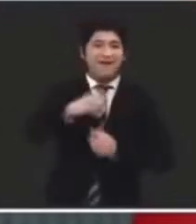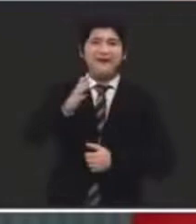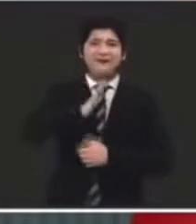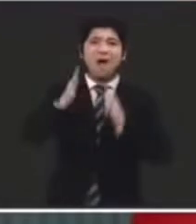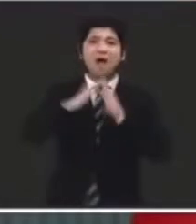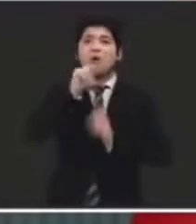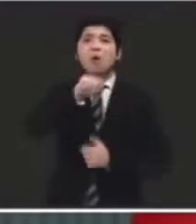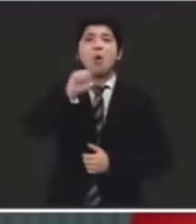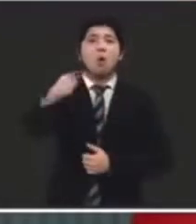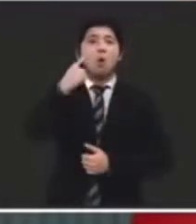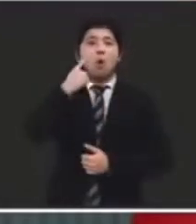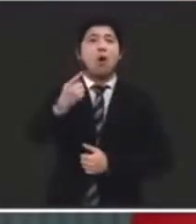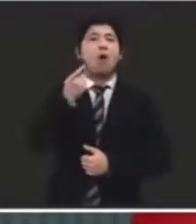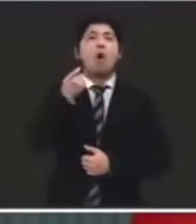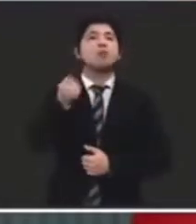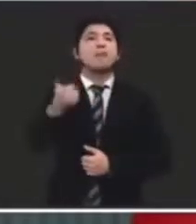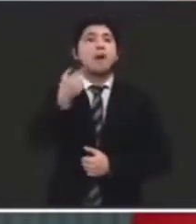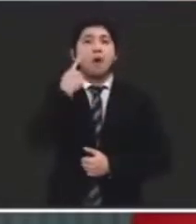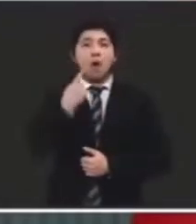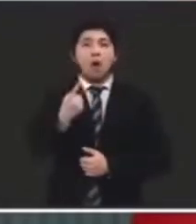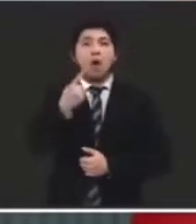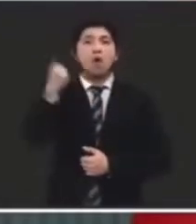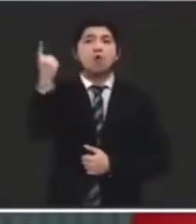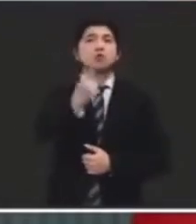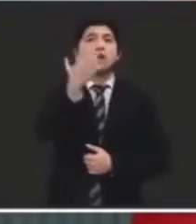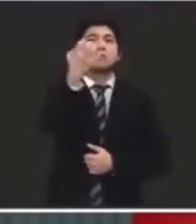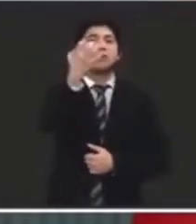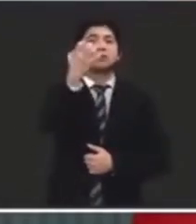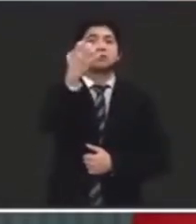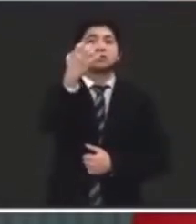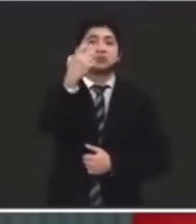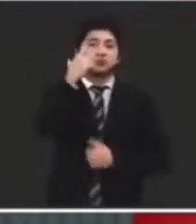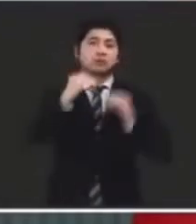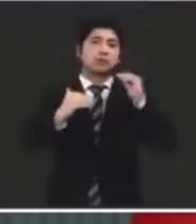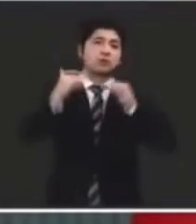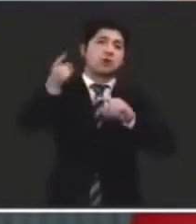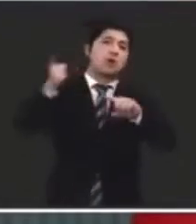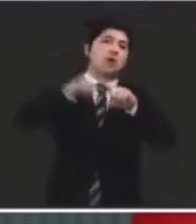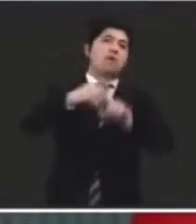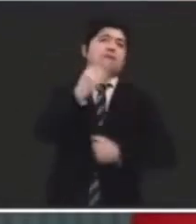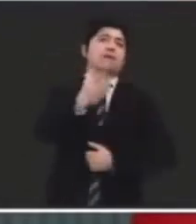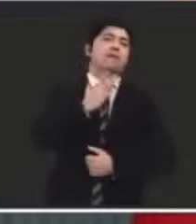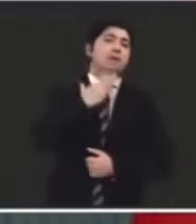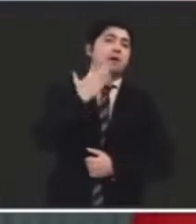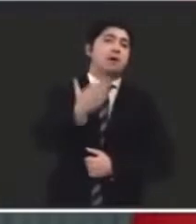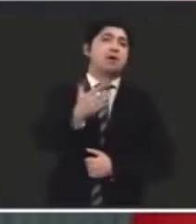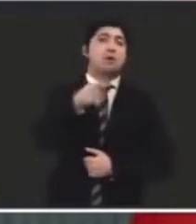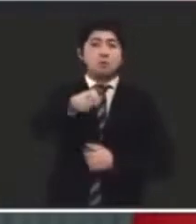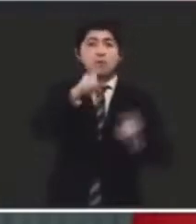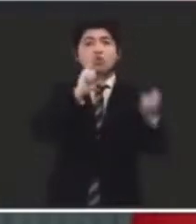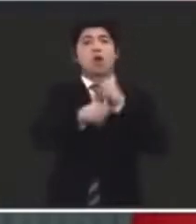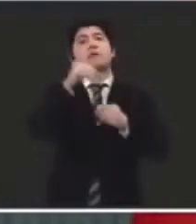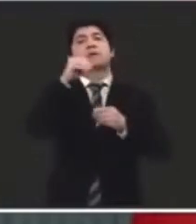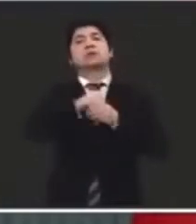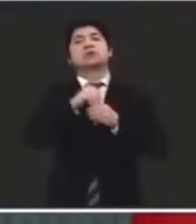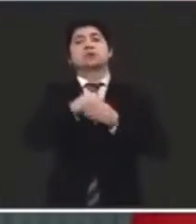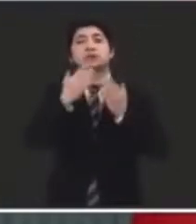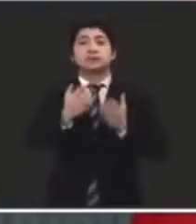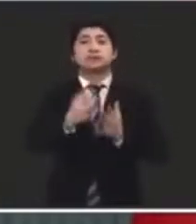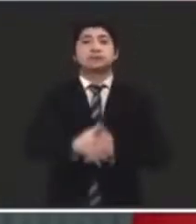hanelere yapılan ödemeye %5 ilave edecektir Bu dönemde